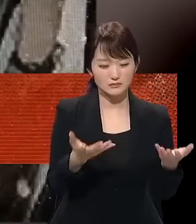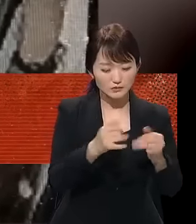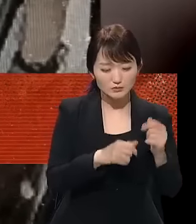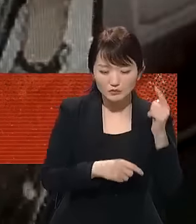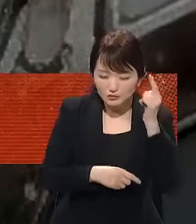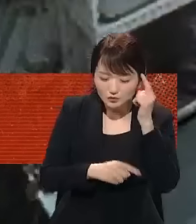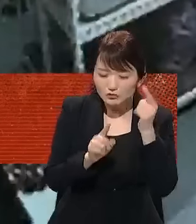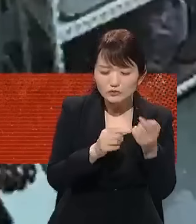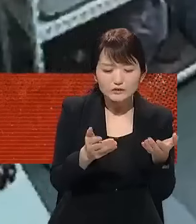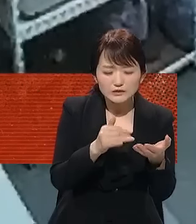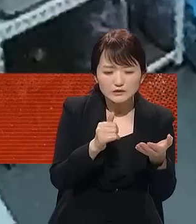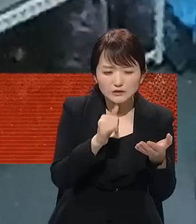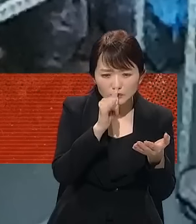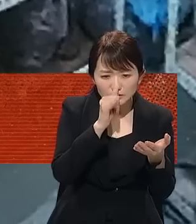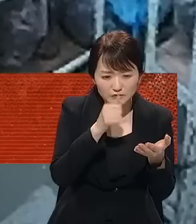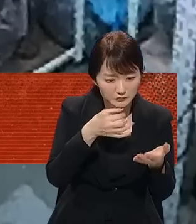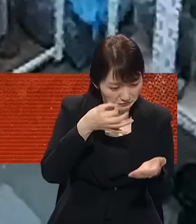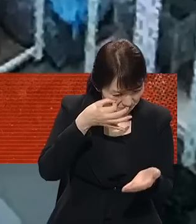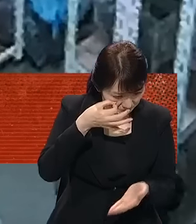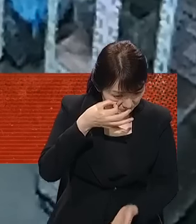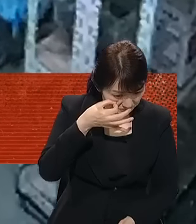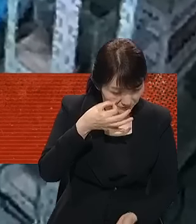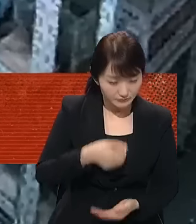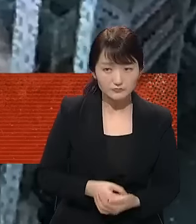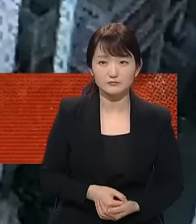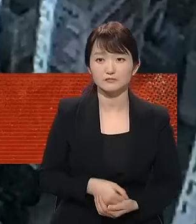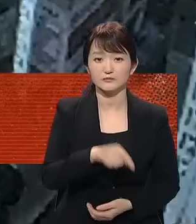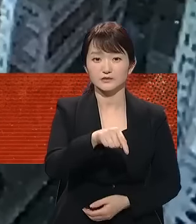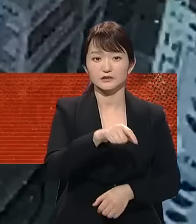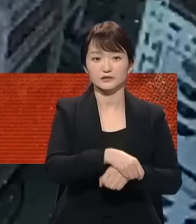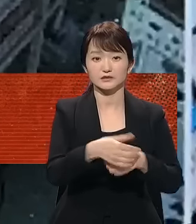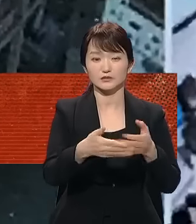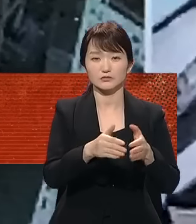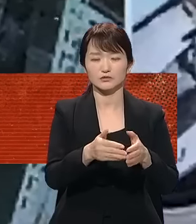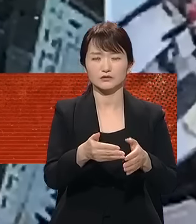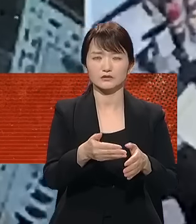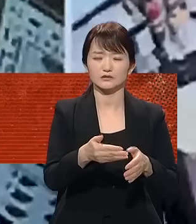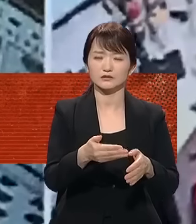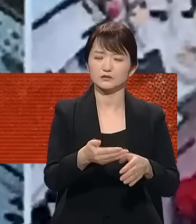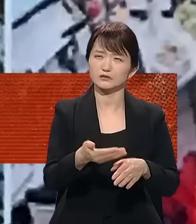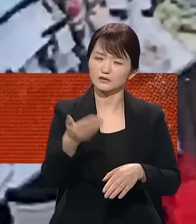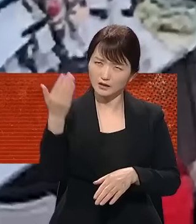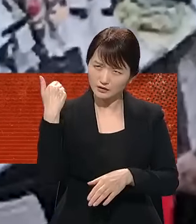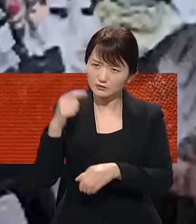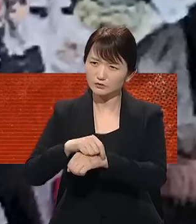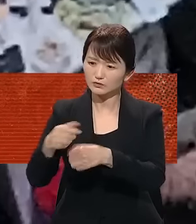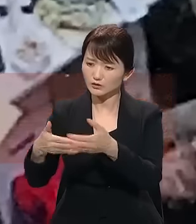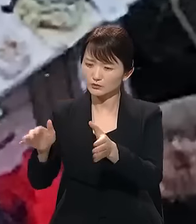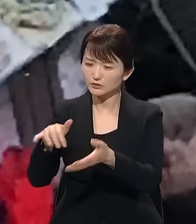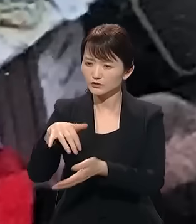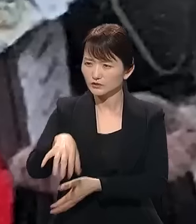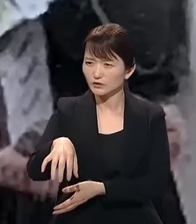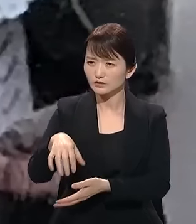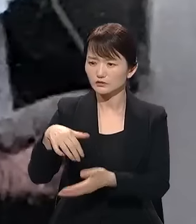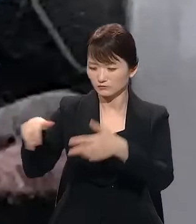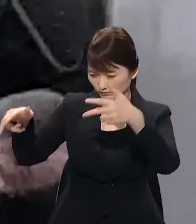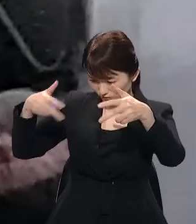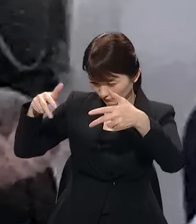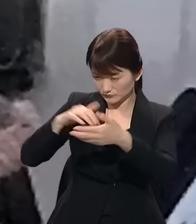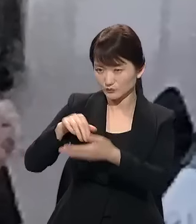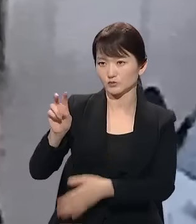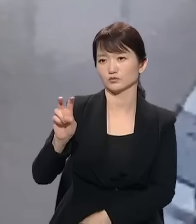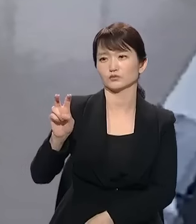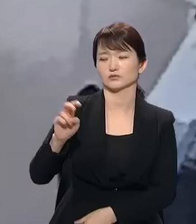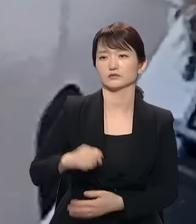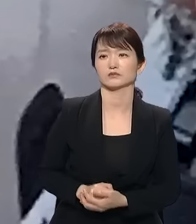있는지 봤다는 거고요. 저 사무실 이전에 다른 사무실에도 CCTV가 20대 이상이 설치돼 있었대요. 그리고 그 사무실